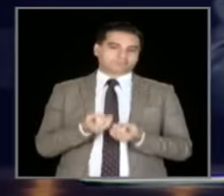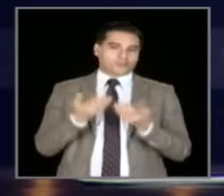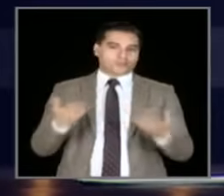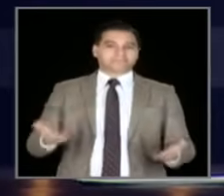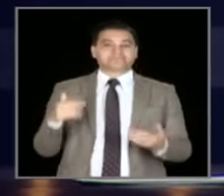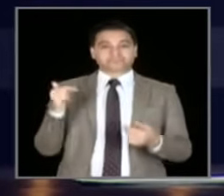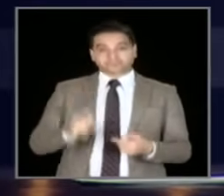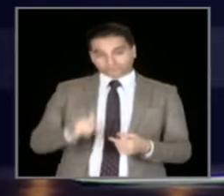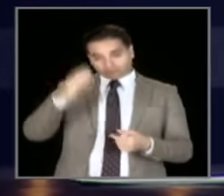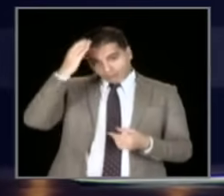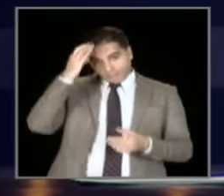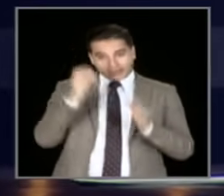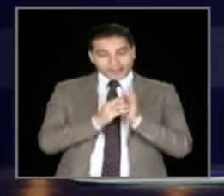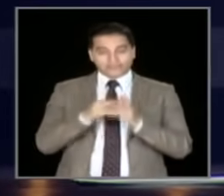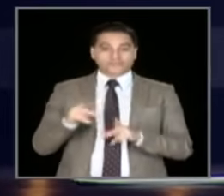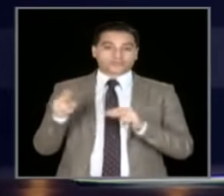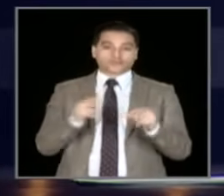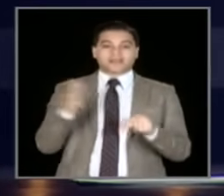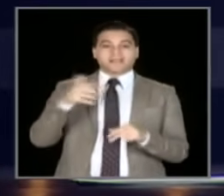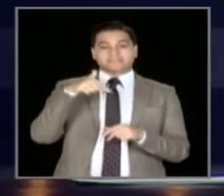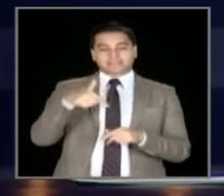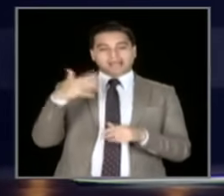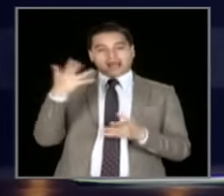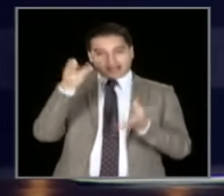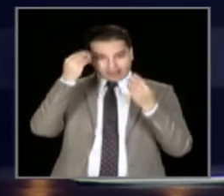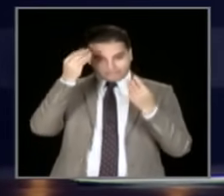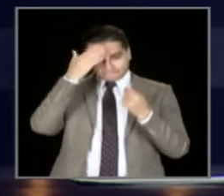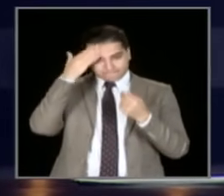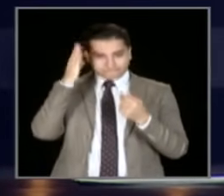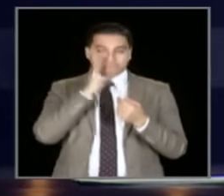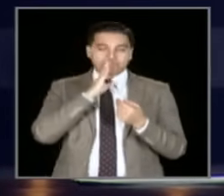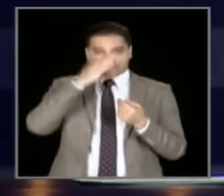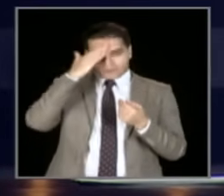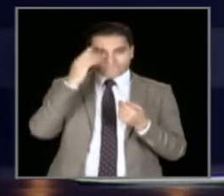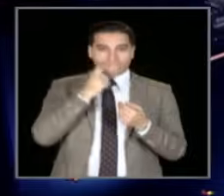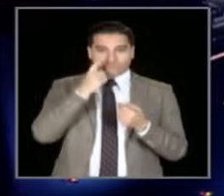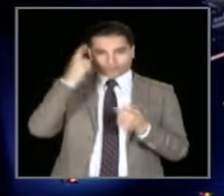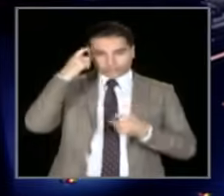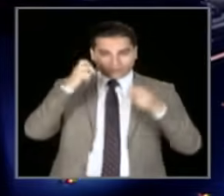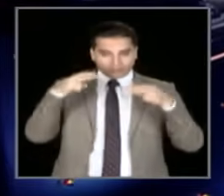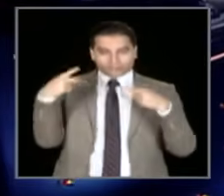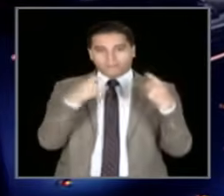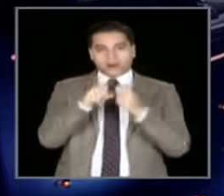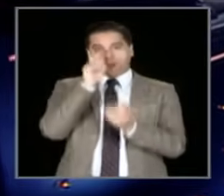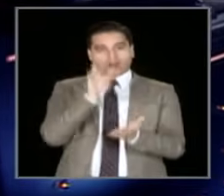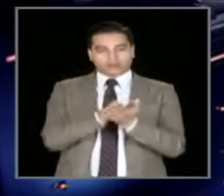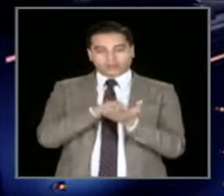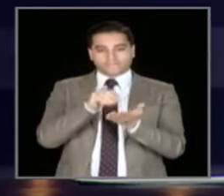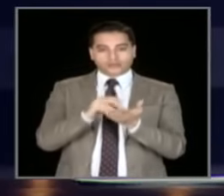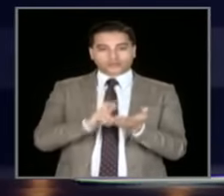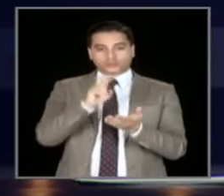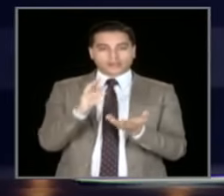عباقرة الجامعات في الموسم السادس، 6 فقرات: العلم، المعرفة، الفنون، تحت الضغط، ضربات الجزاء، وعجلة